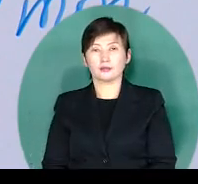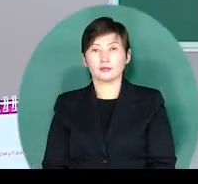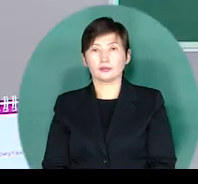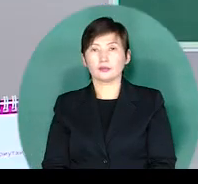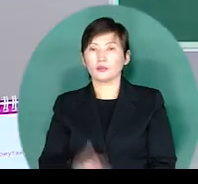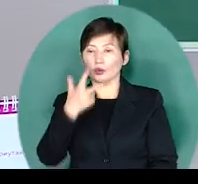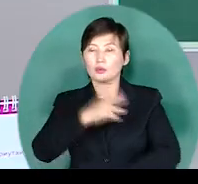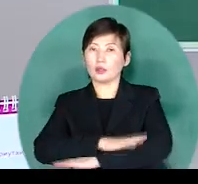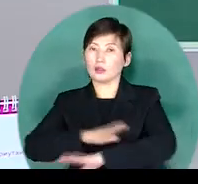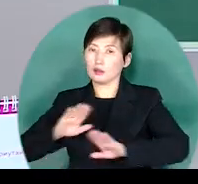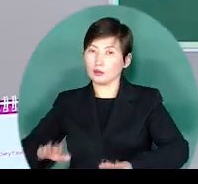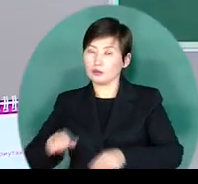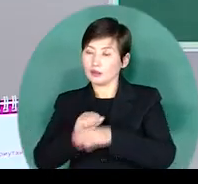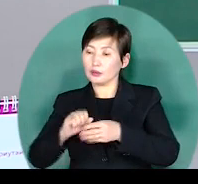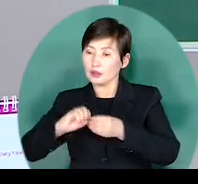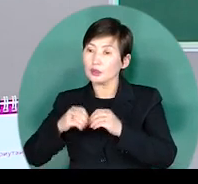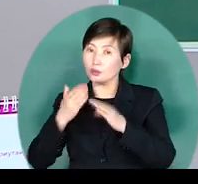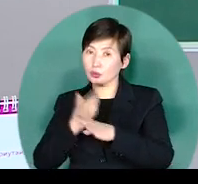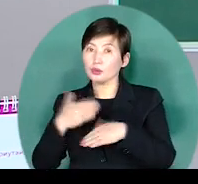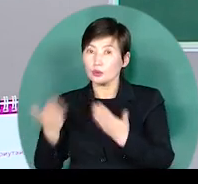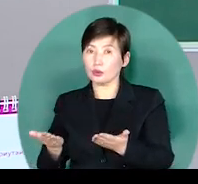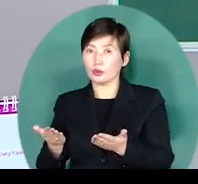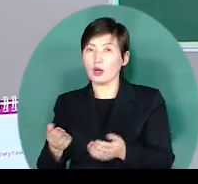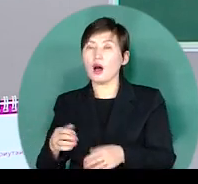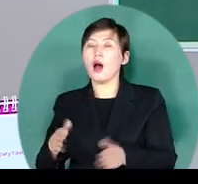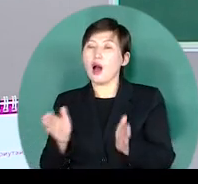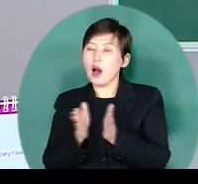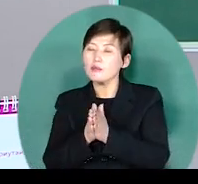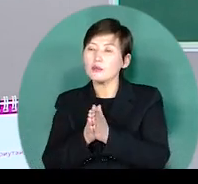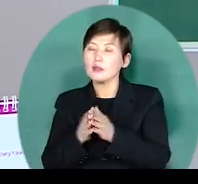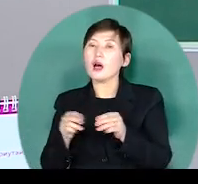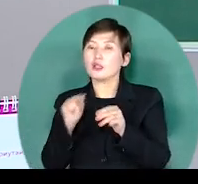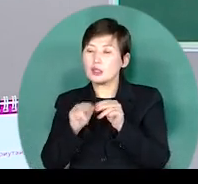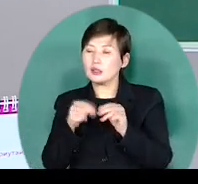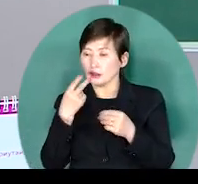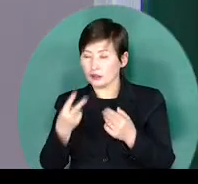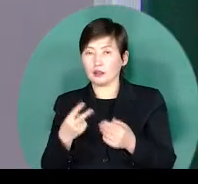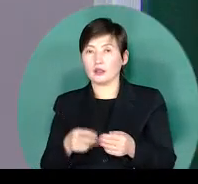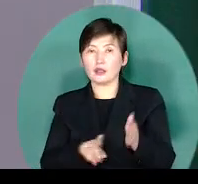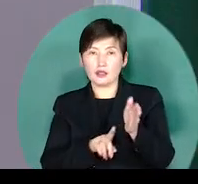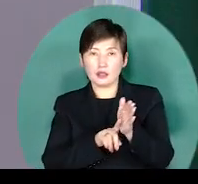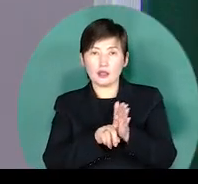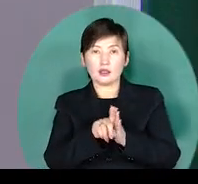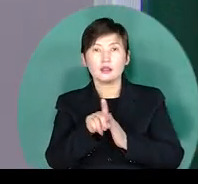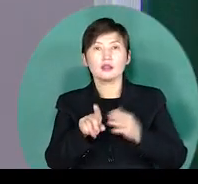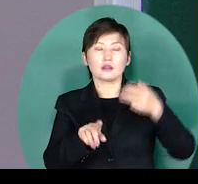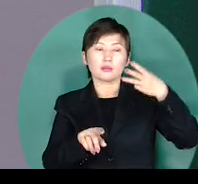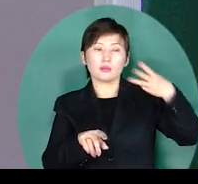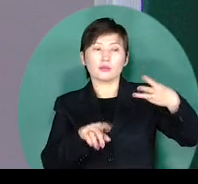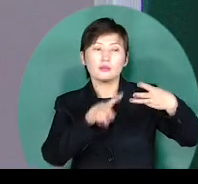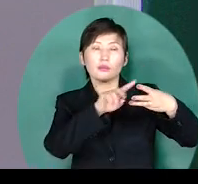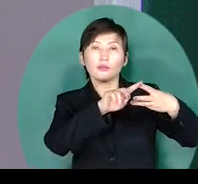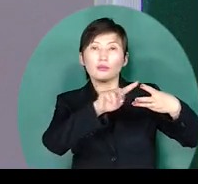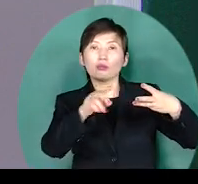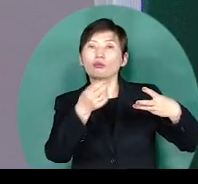хандуулаарэ. За, 3 дугаар ангийн хандалгаараа гүйцэтгэснэ. За, гүйцэтгсэн бол бүгдээрээ хамтдаа харцгаая. Эхний мөрөнд хэдэн шиг мөнгө дэвсгэртэй